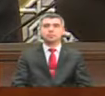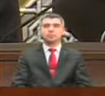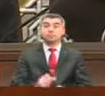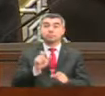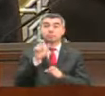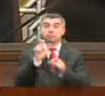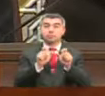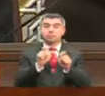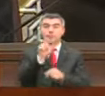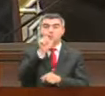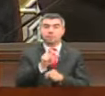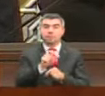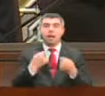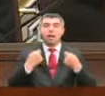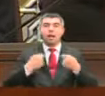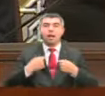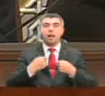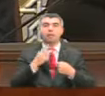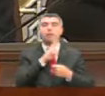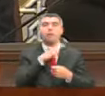السيد رئيس الحكومة المعين،